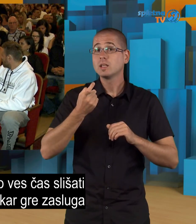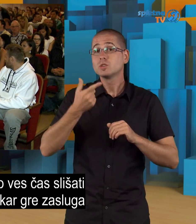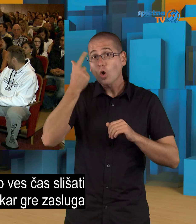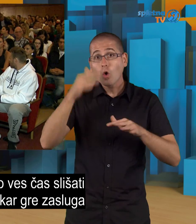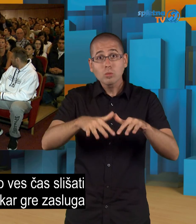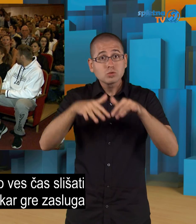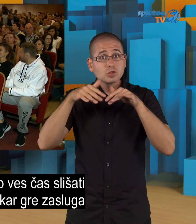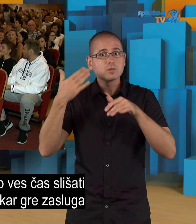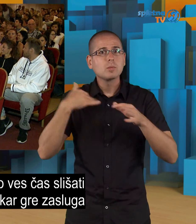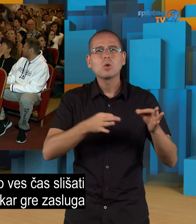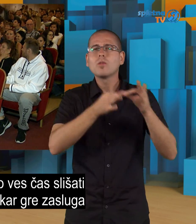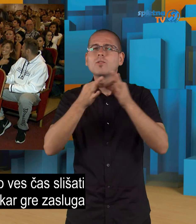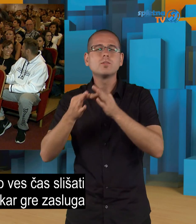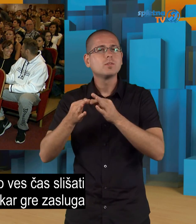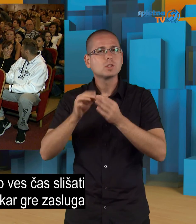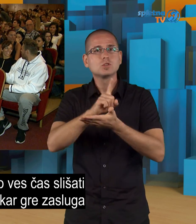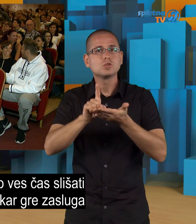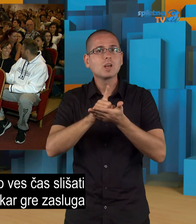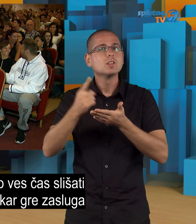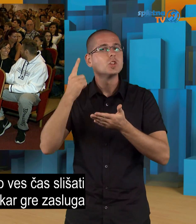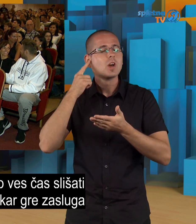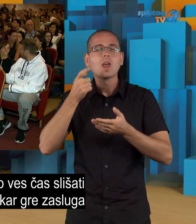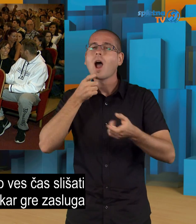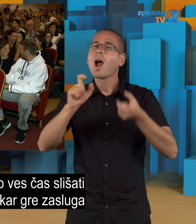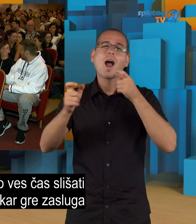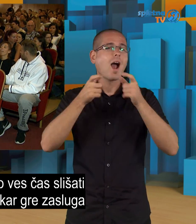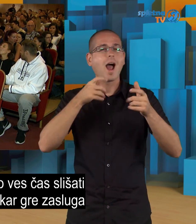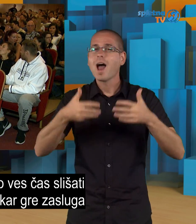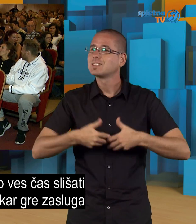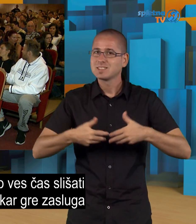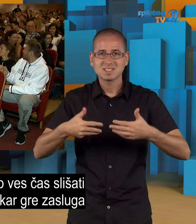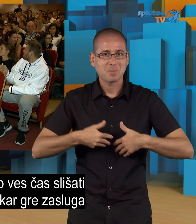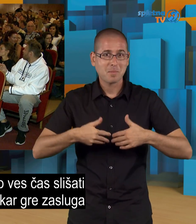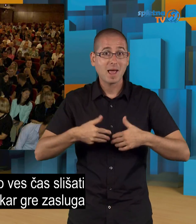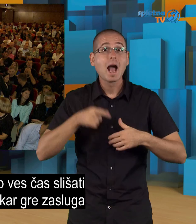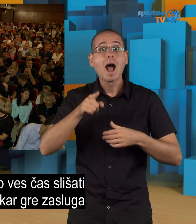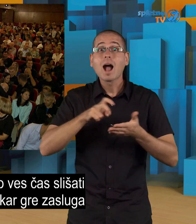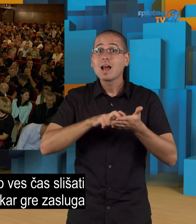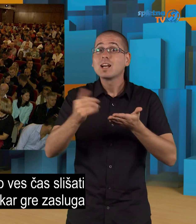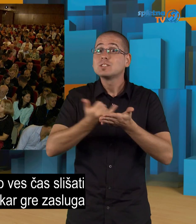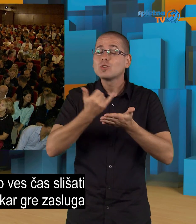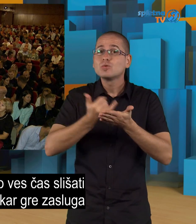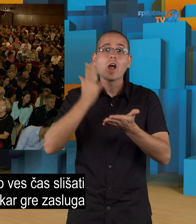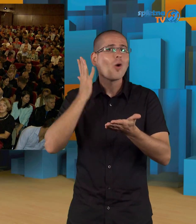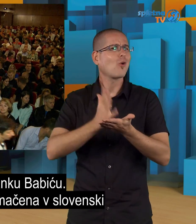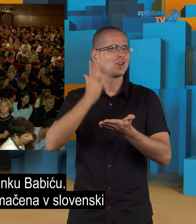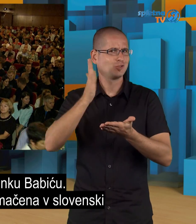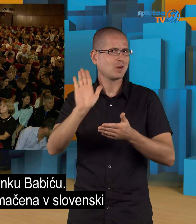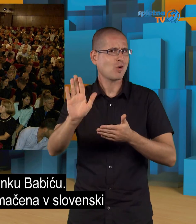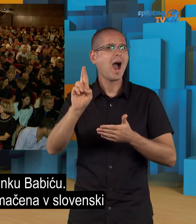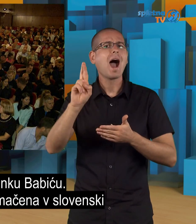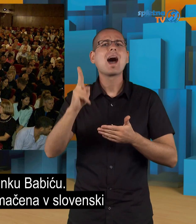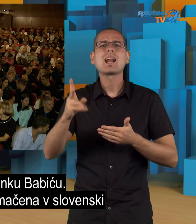Iz občinstva je bilo ves čas slišati glasen smeh, za kar gre zasluga odličnemu Ranku Babiču.